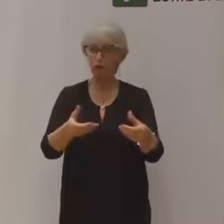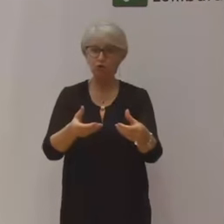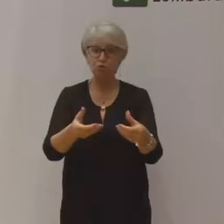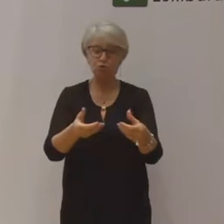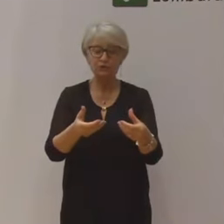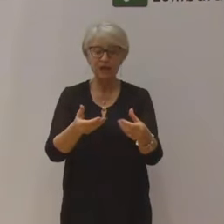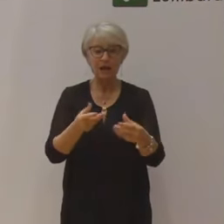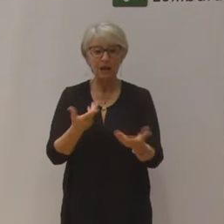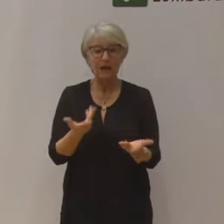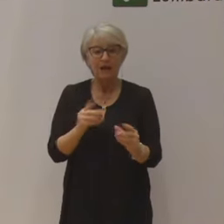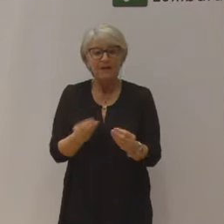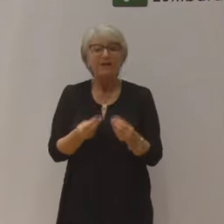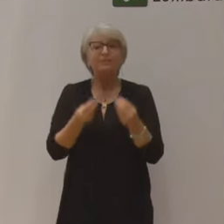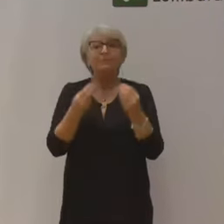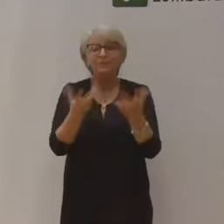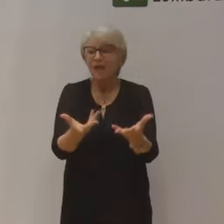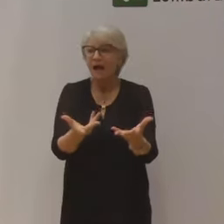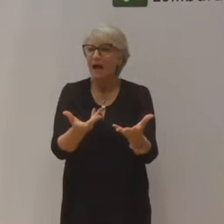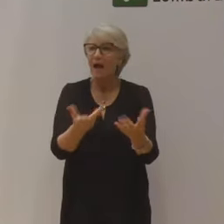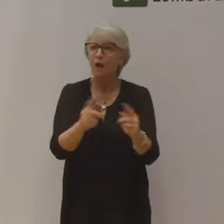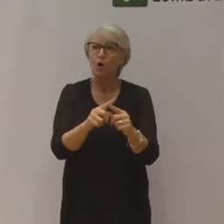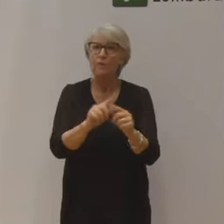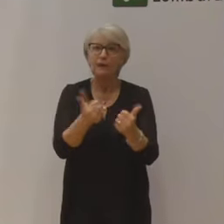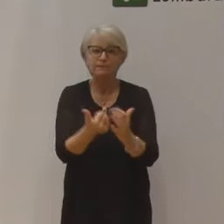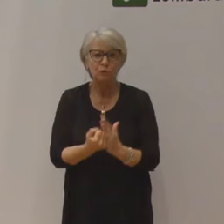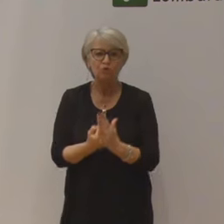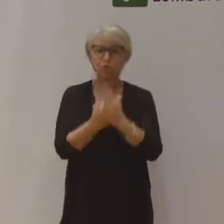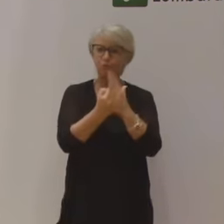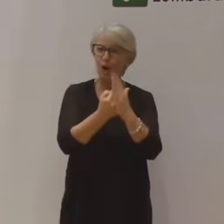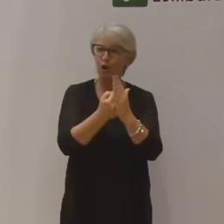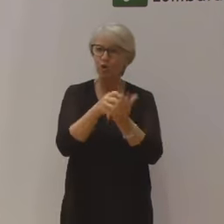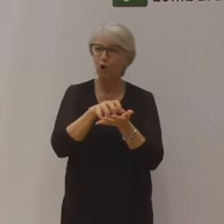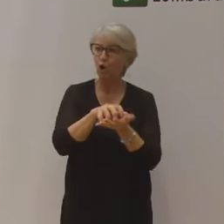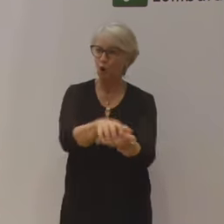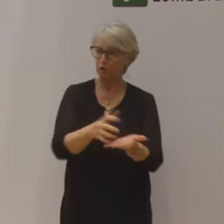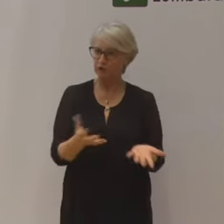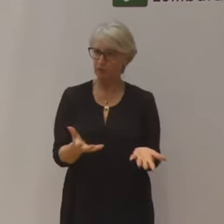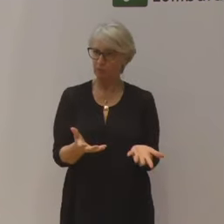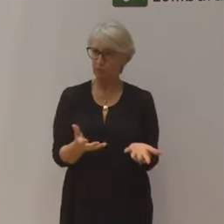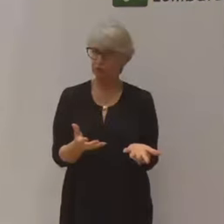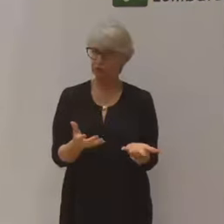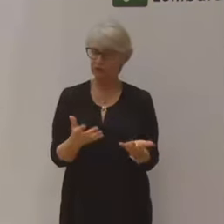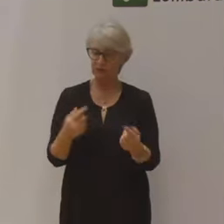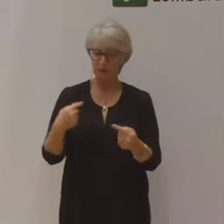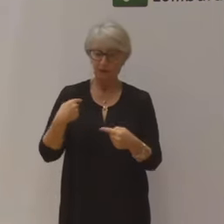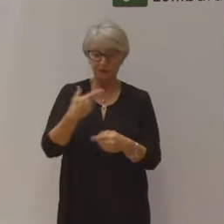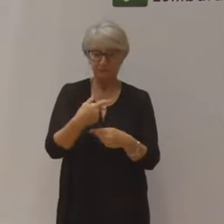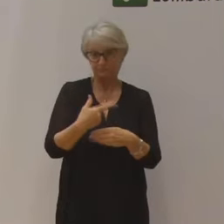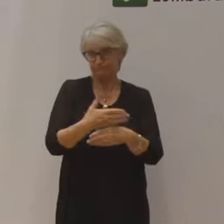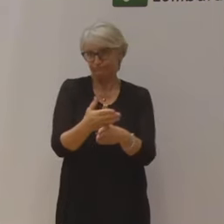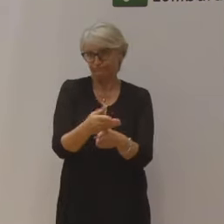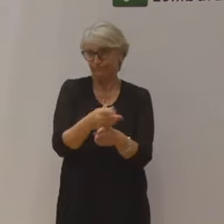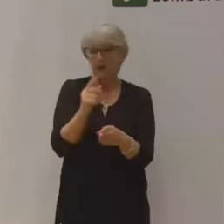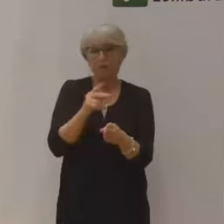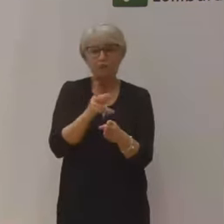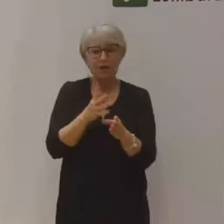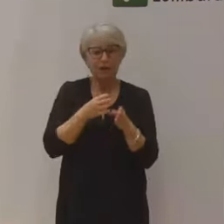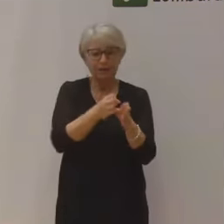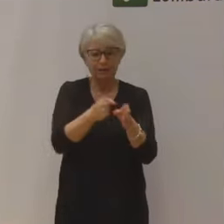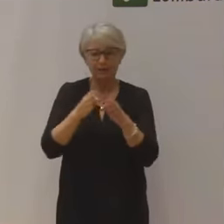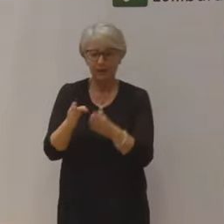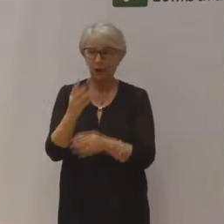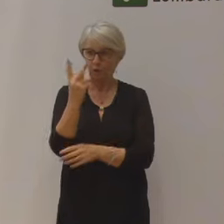modo tale da dare una serie, diciamo, di supporti e di contributi che vengono erogati attraverso gli ambiti, sostanzialmente su due linee